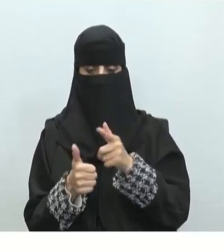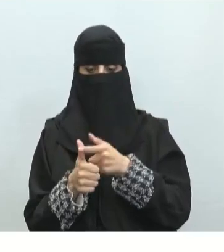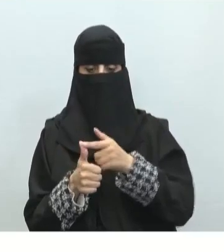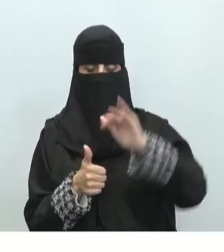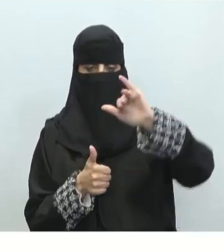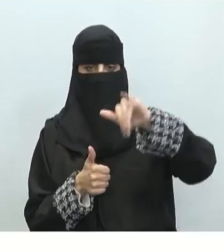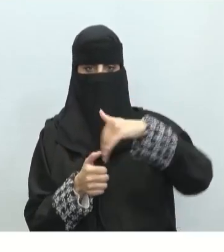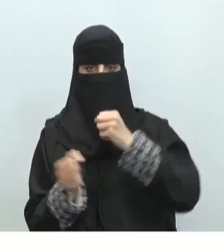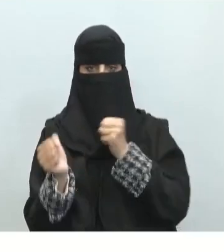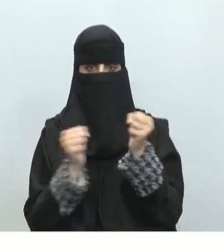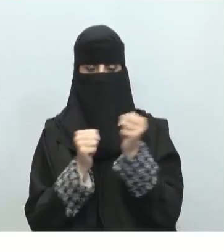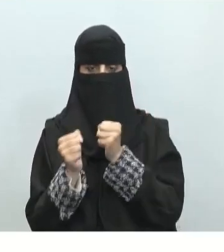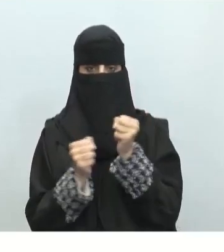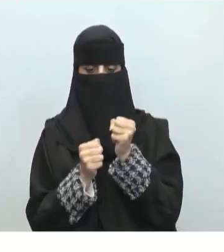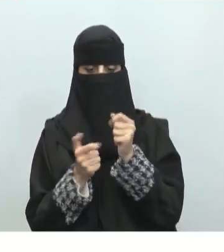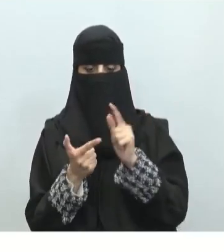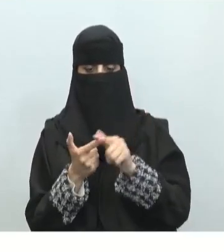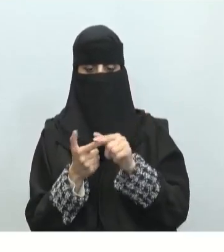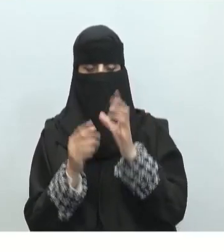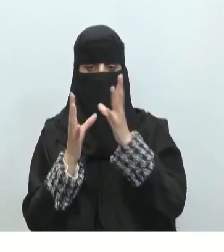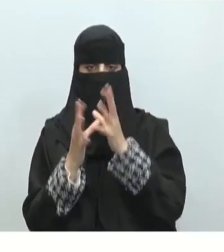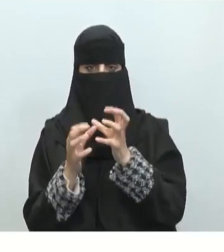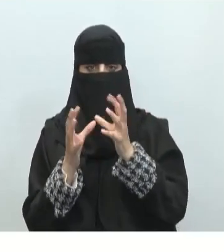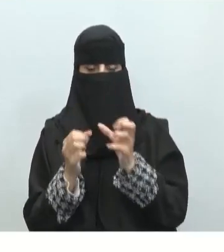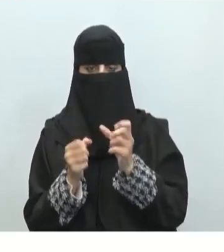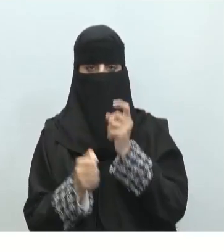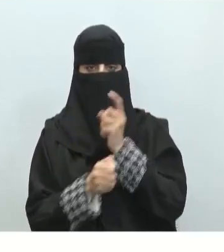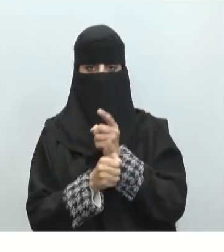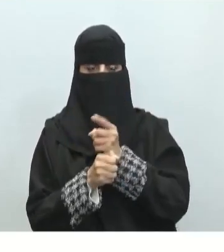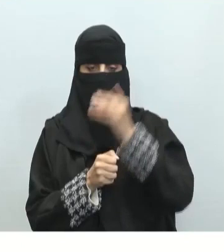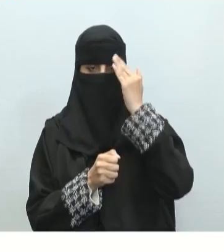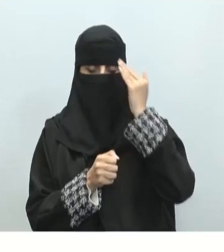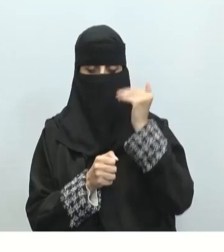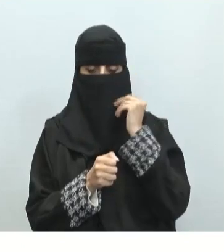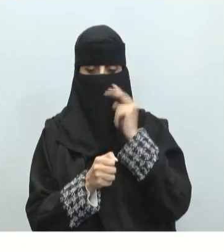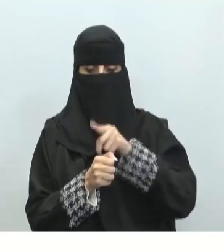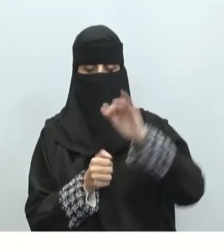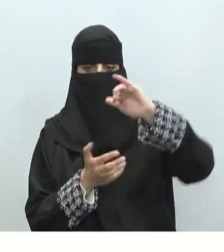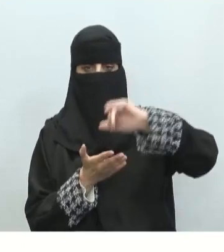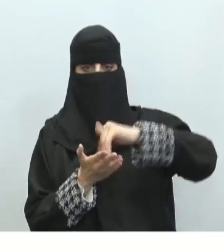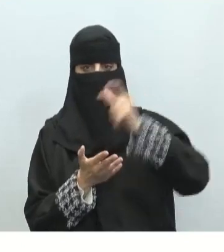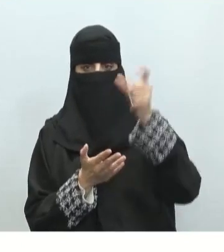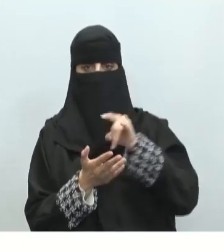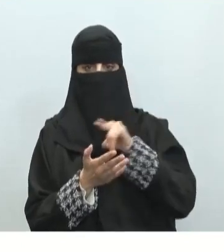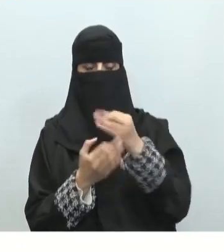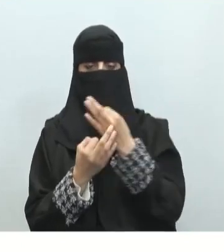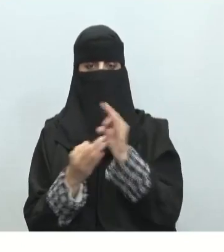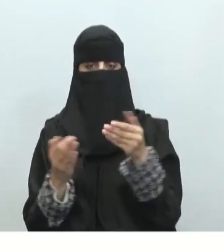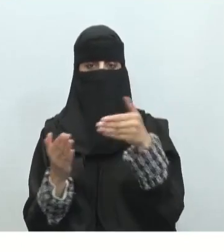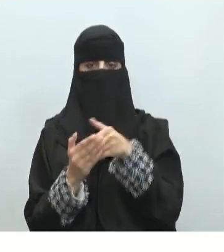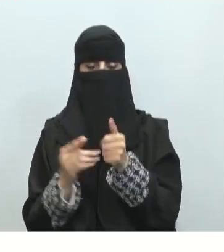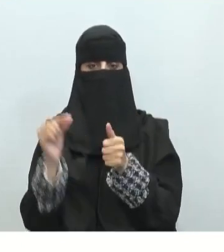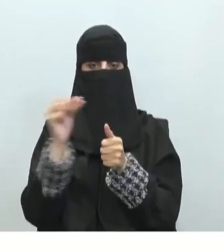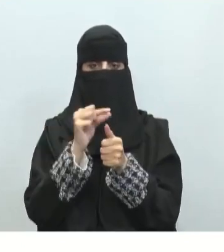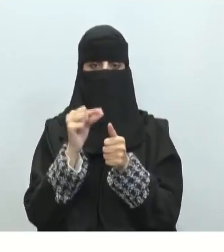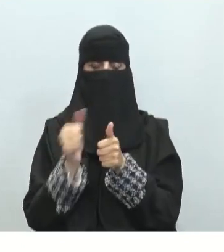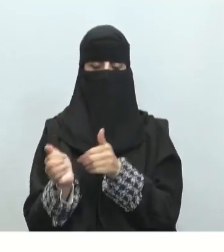العيد شرحت المعلمه عاد المسافر بهذه الطريقه